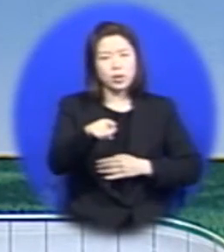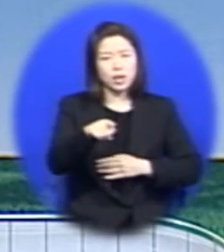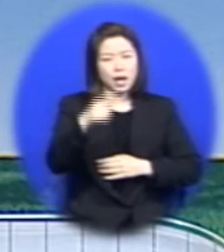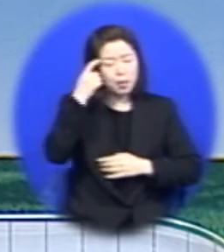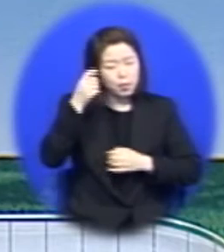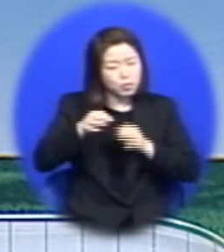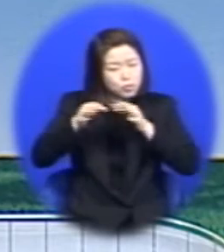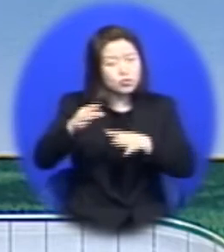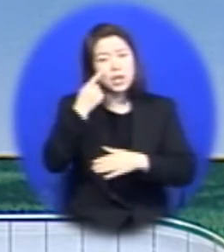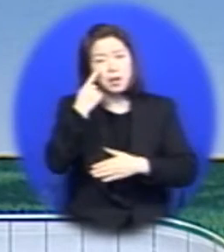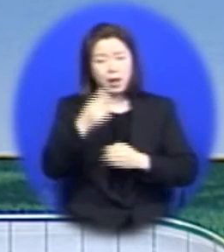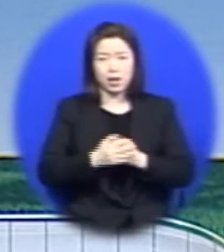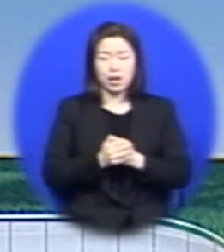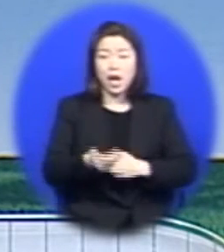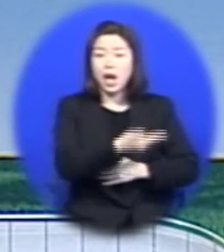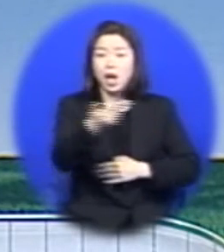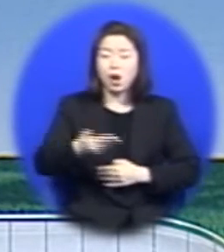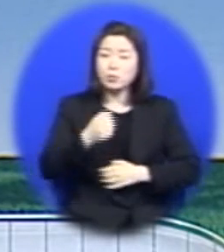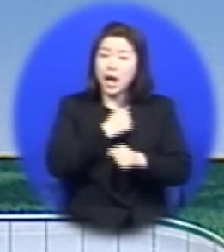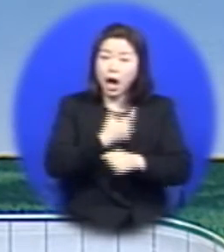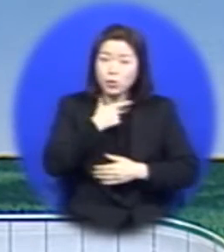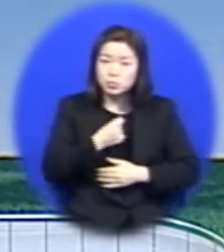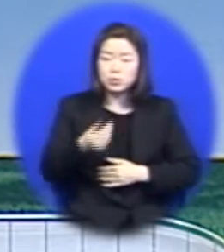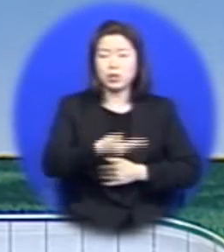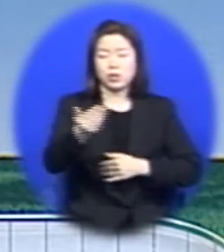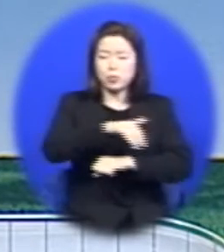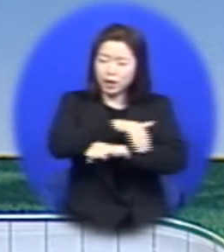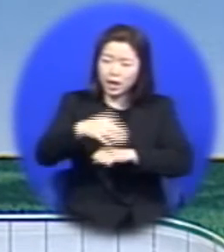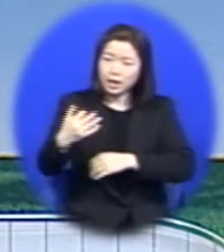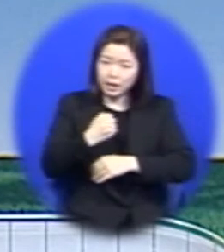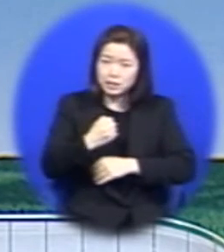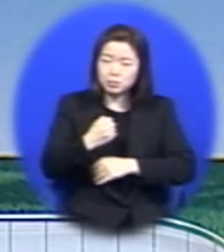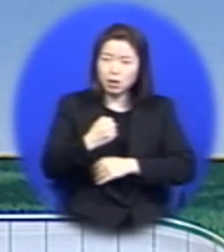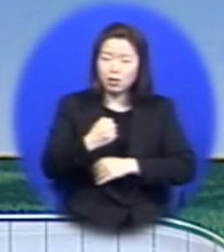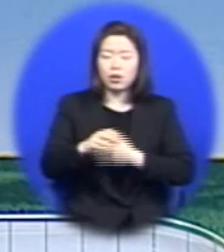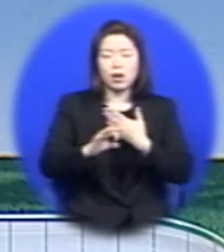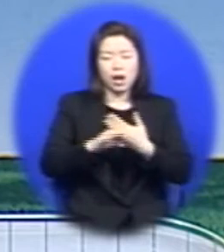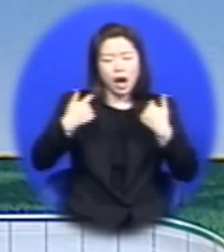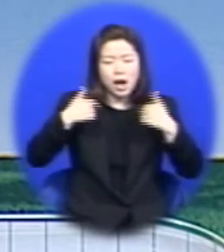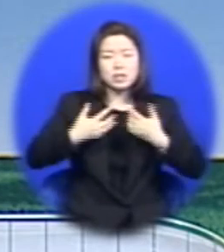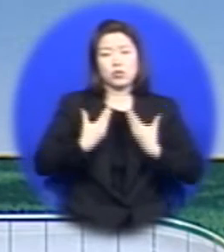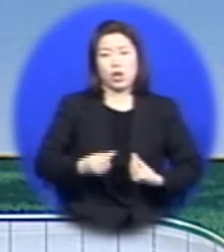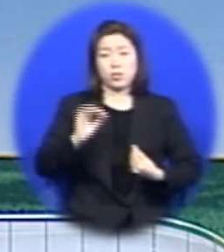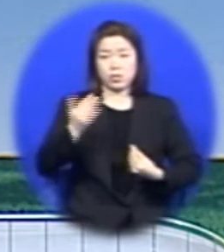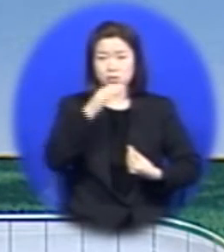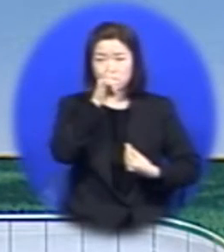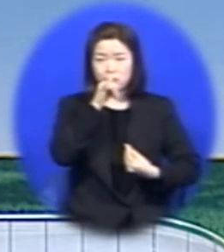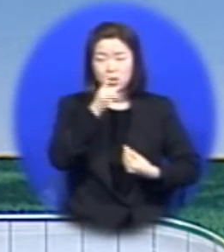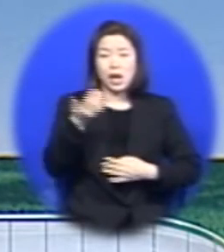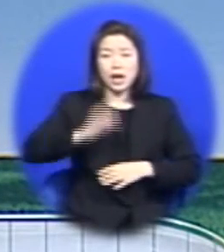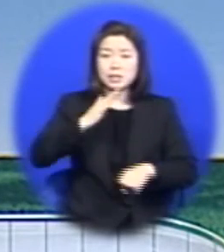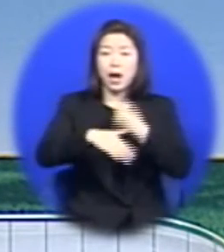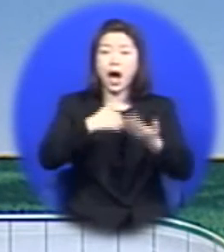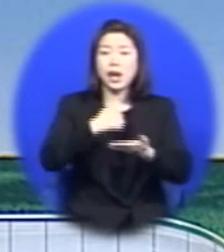겁니다. 여러분이 하고 싶은 거, 여러분이 계획한 것 가지고는 항상 좌절이에요. 근데 하나님이